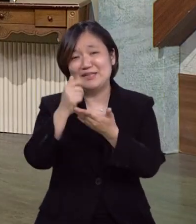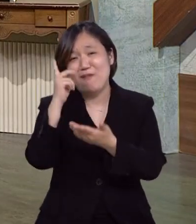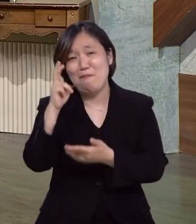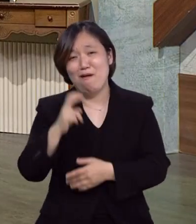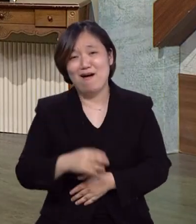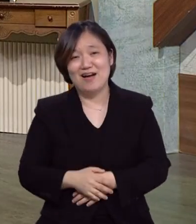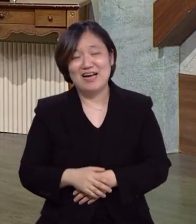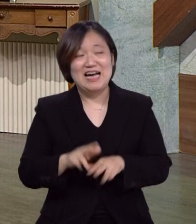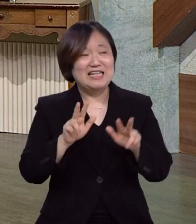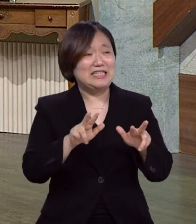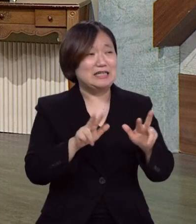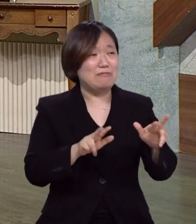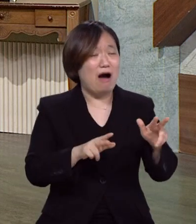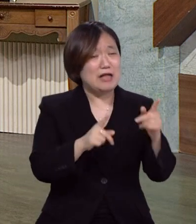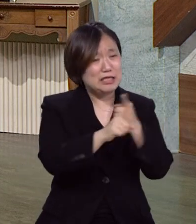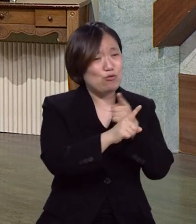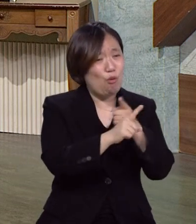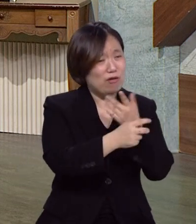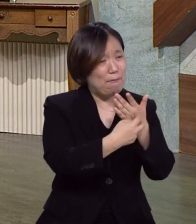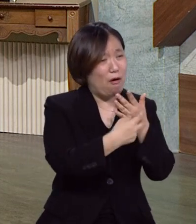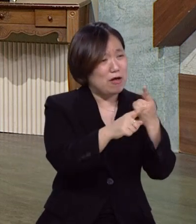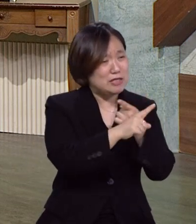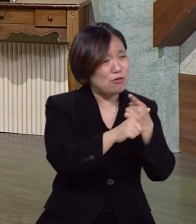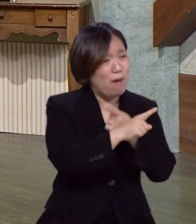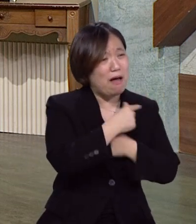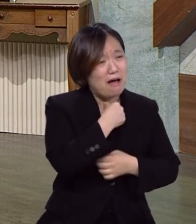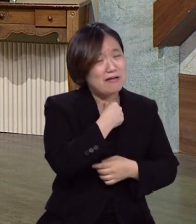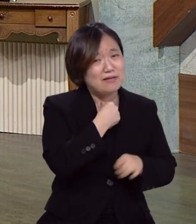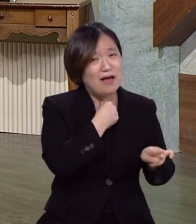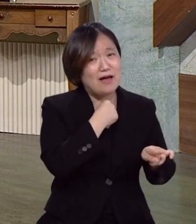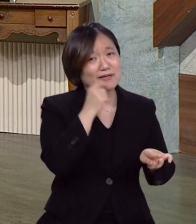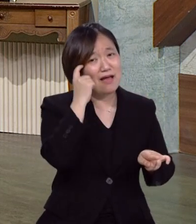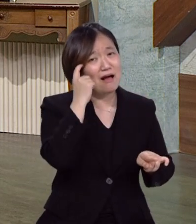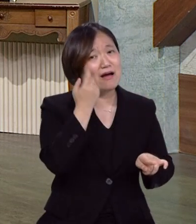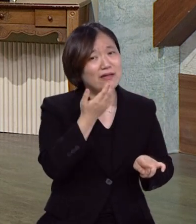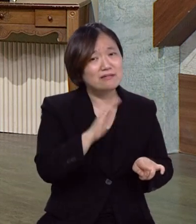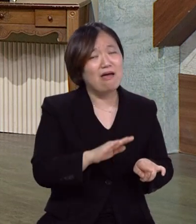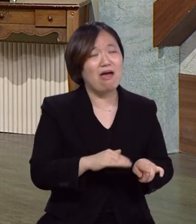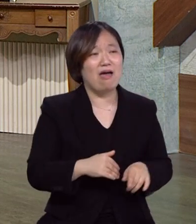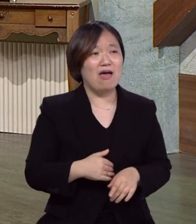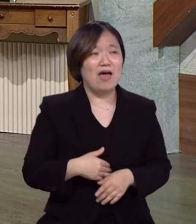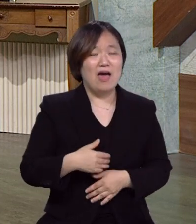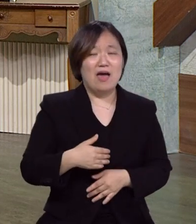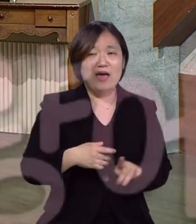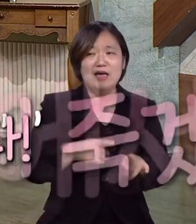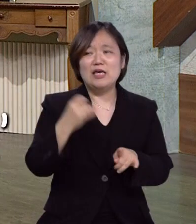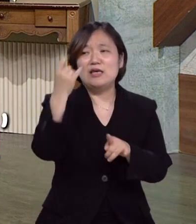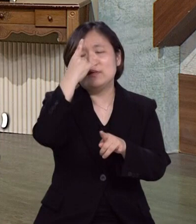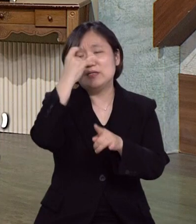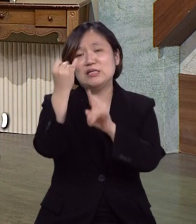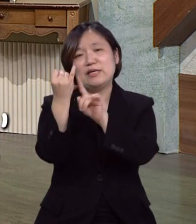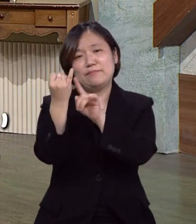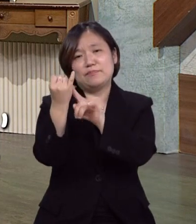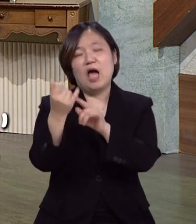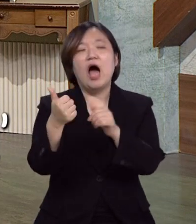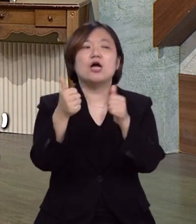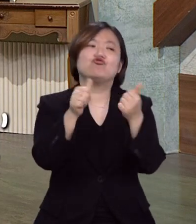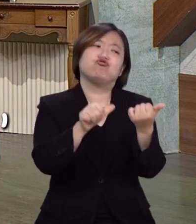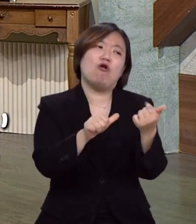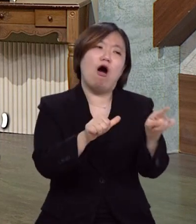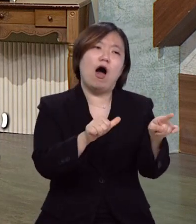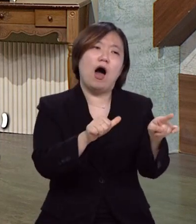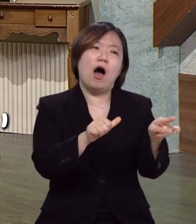그냥 병원에서 치료 받을 것 같은데 죽을 때 죽더라도 승복 있고